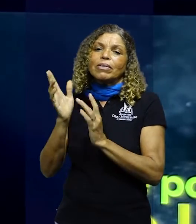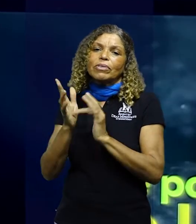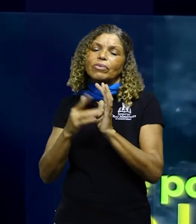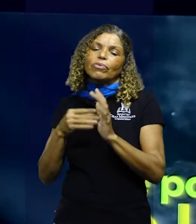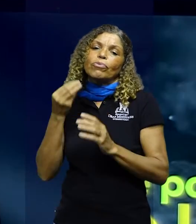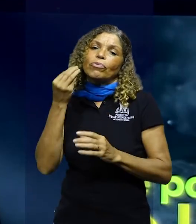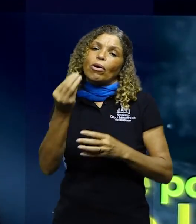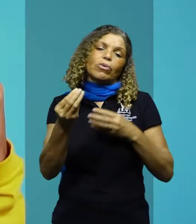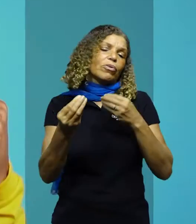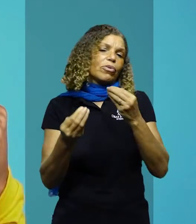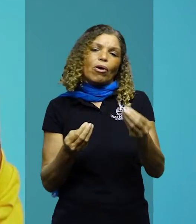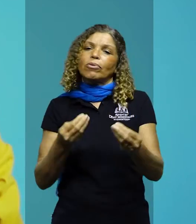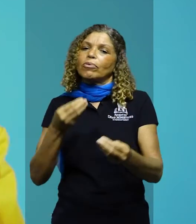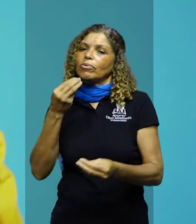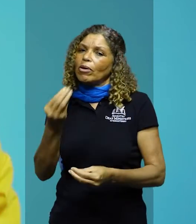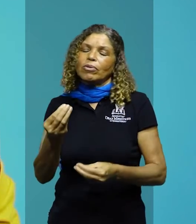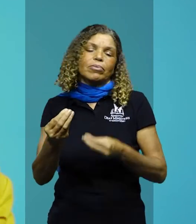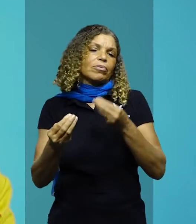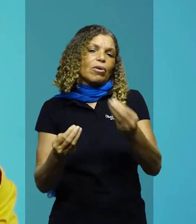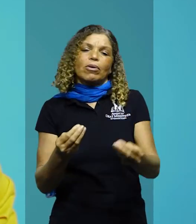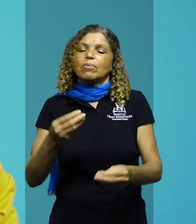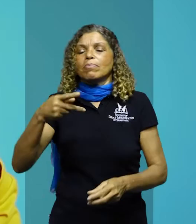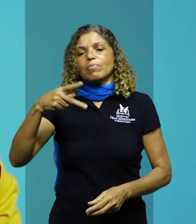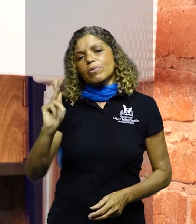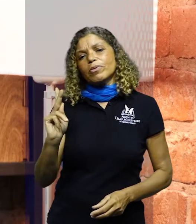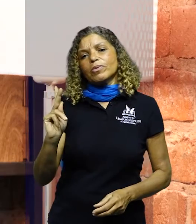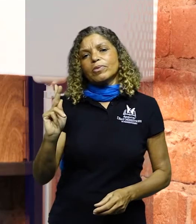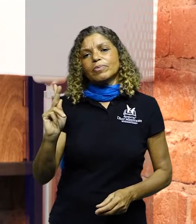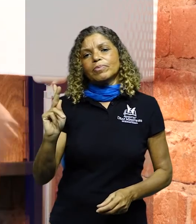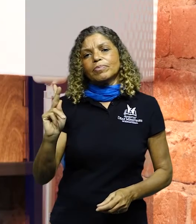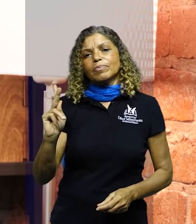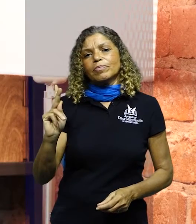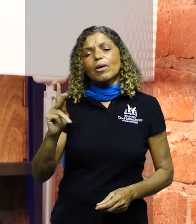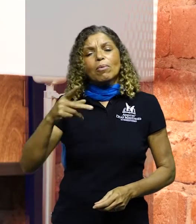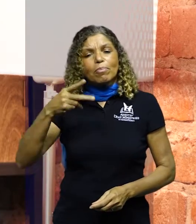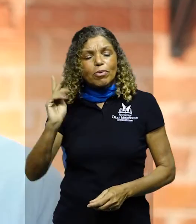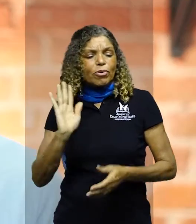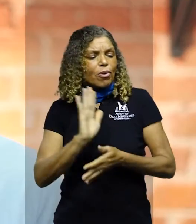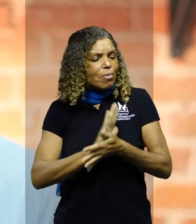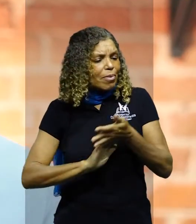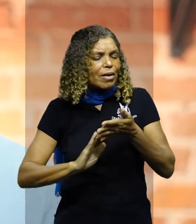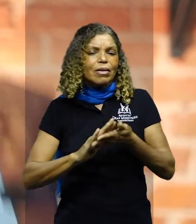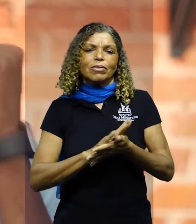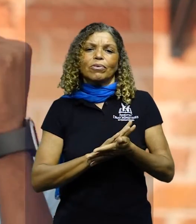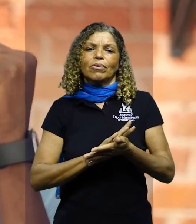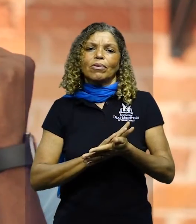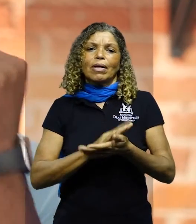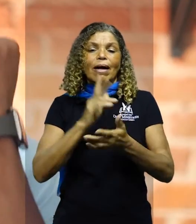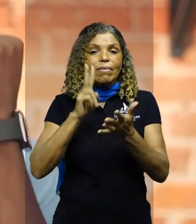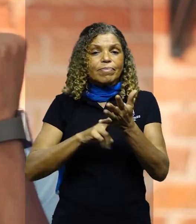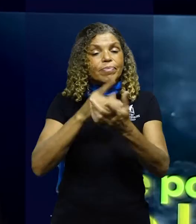plus que cela. Jésus, il veut nous donner plus que simplement le pardon de nos péchés. Il veut nous donner la